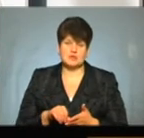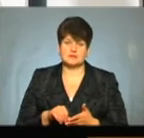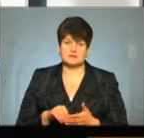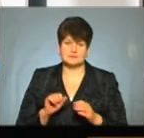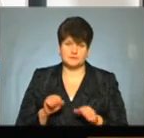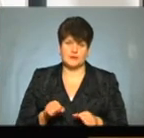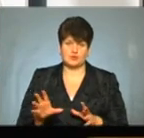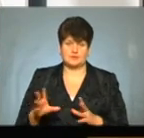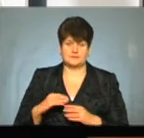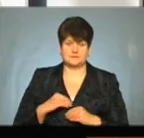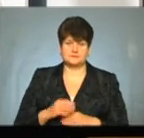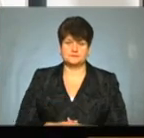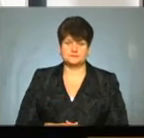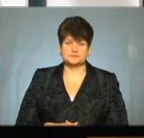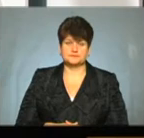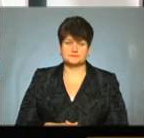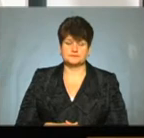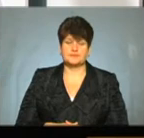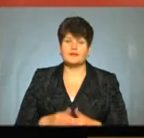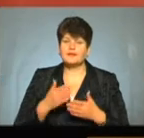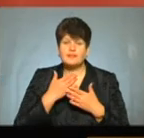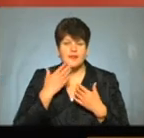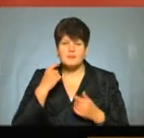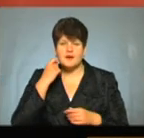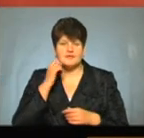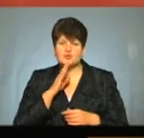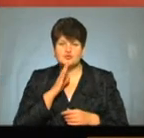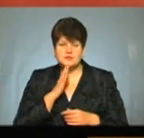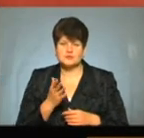бути з нами. І на завершення. Немає віку жінки.